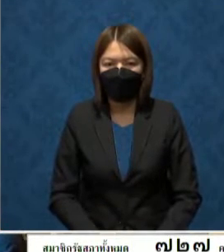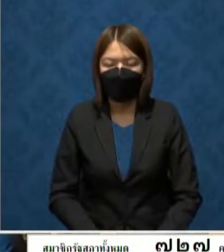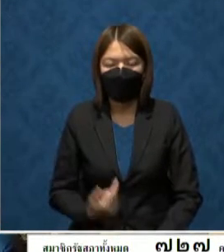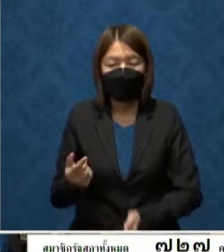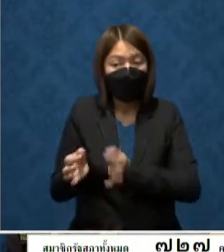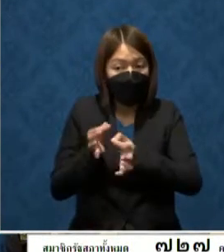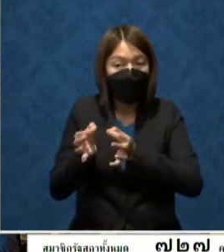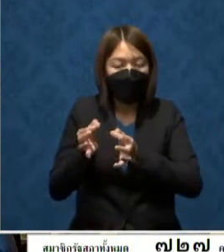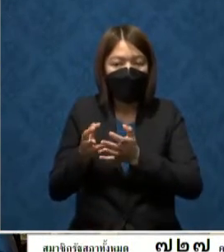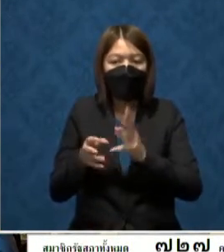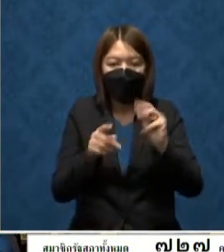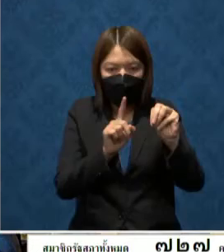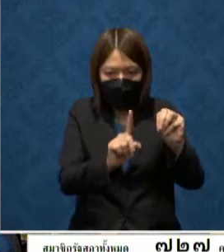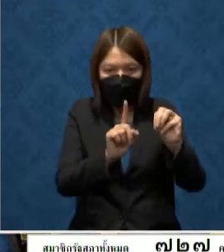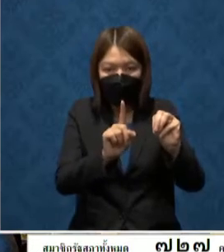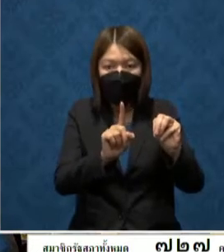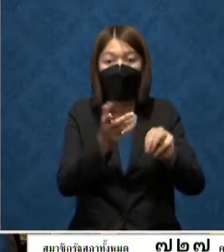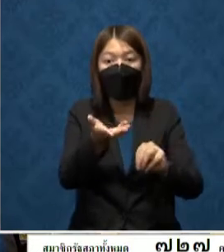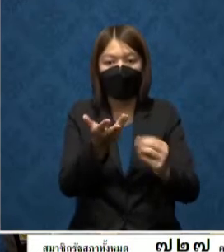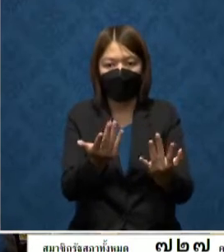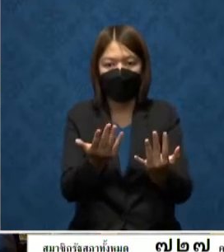เดี๋ยวก็ถึงมาตรา1ของท่านนะครับ